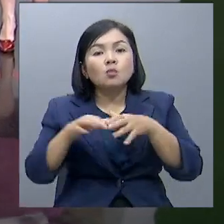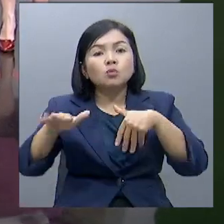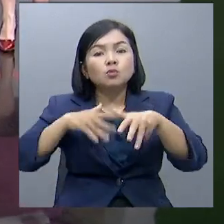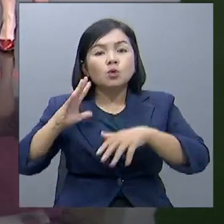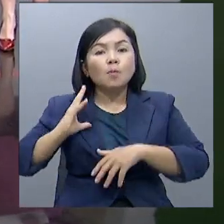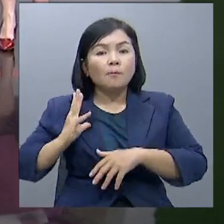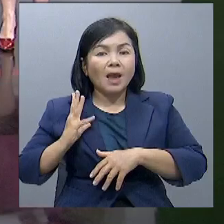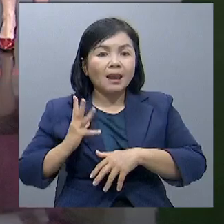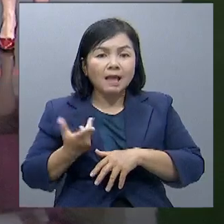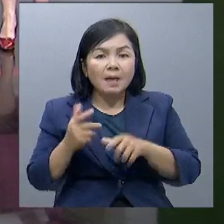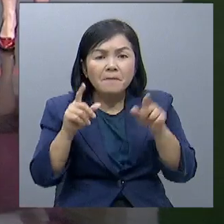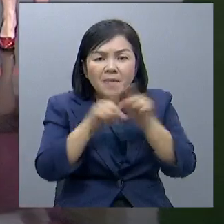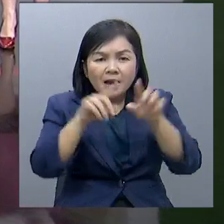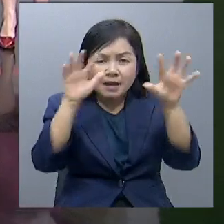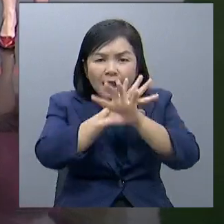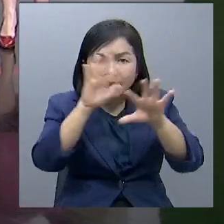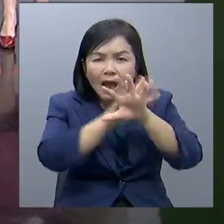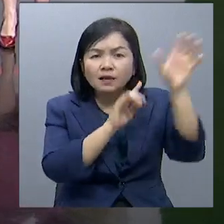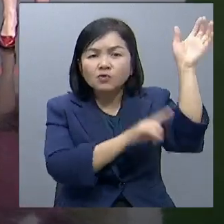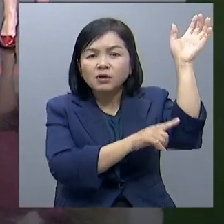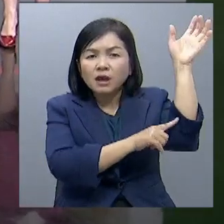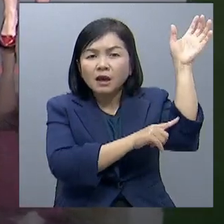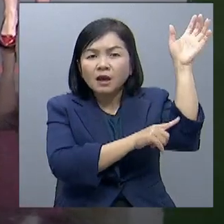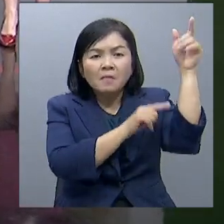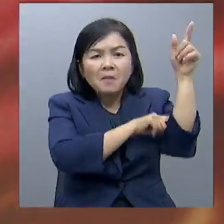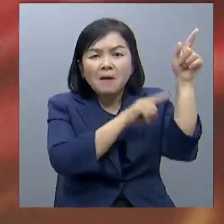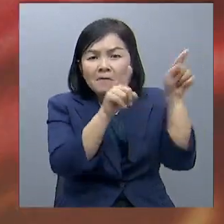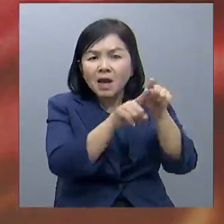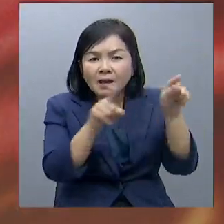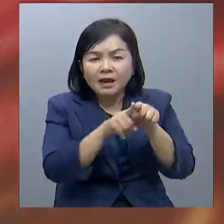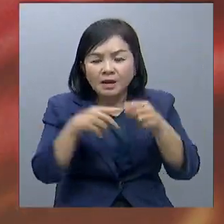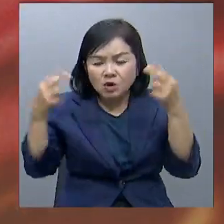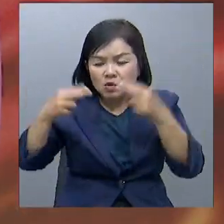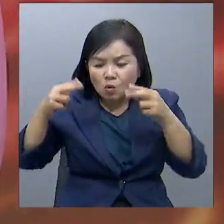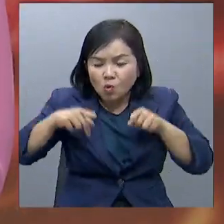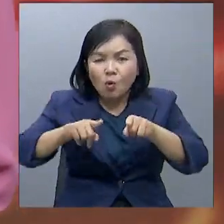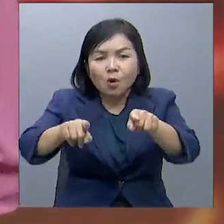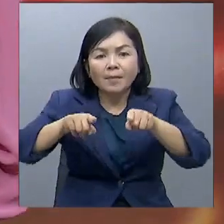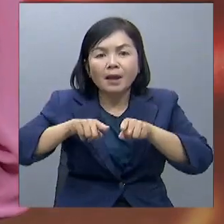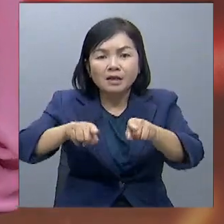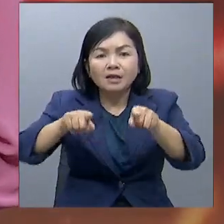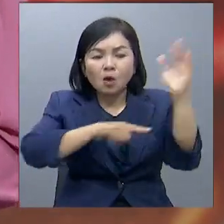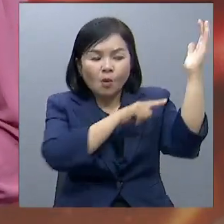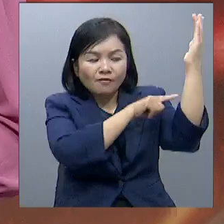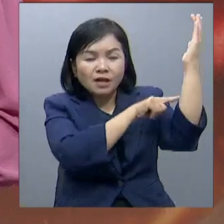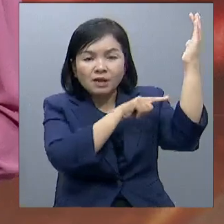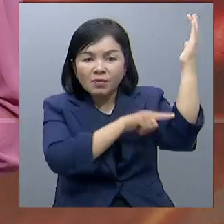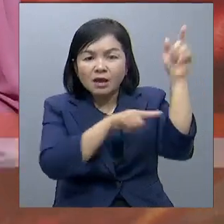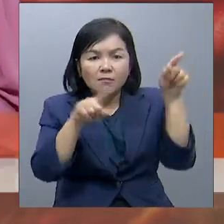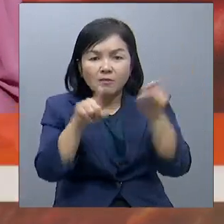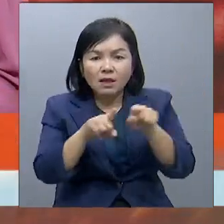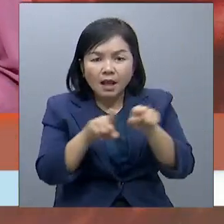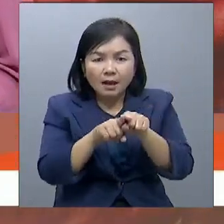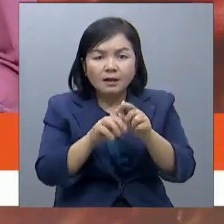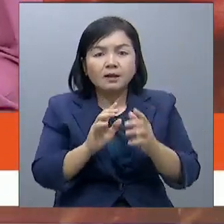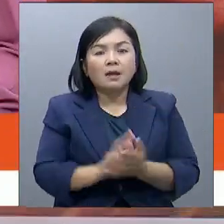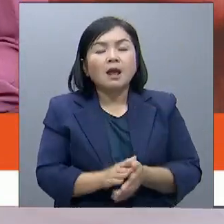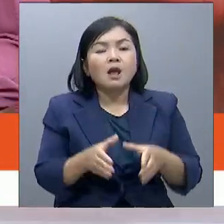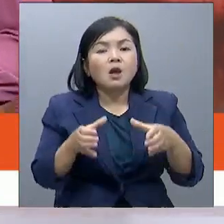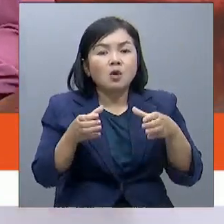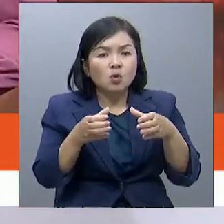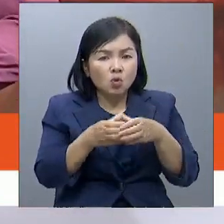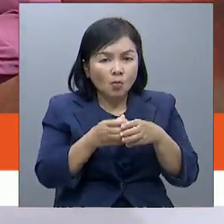ที่นั้นไม่ได้แตกต่างอะไรจากกาซ่าเลยเรียกได้ว่าเป็นสงครามที่เกิดขึ้นคู่ขนานกันไปค่ะคุณผู้ชมคะนับตั้งแต่ฮามาสบุก